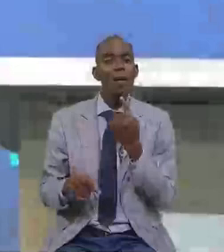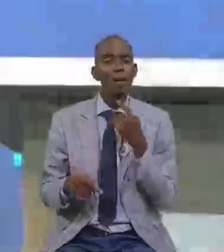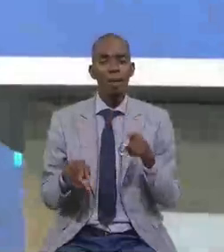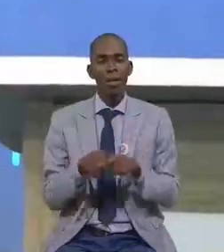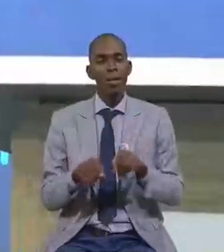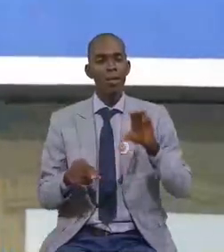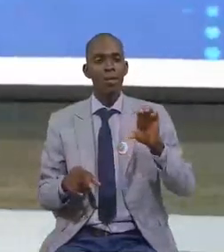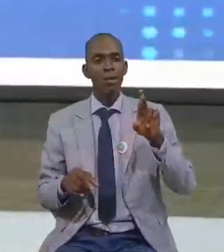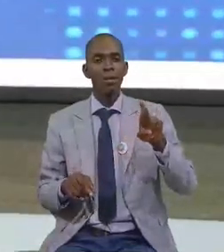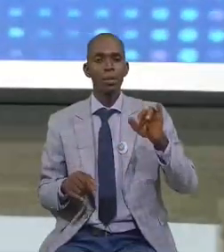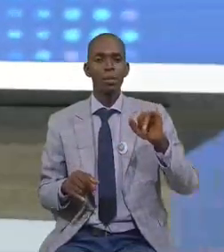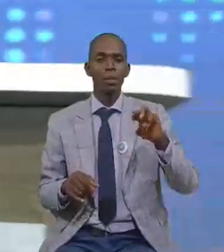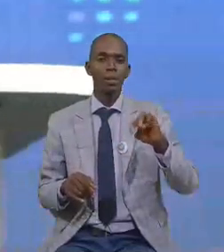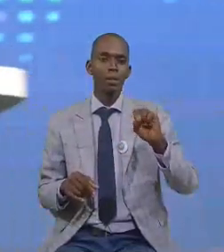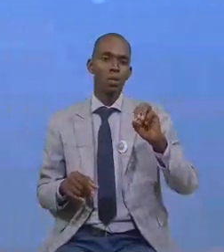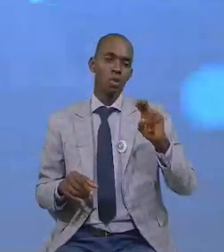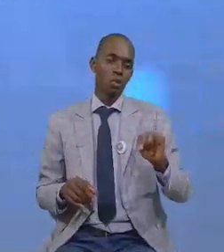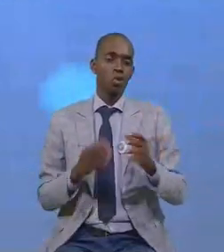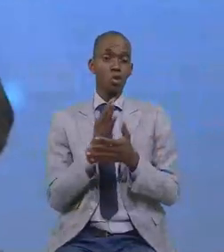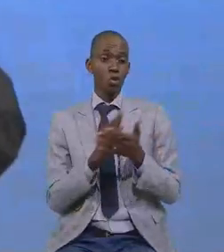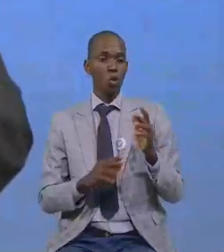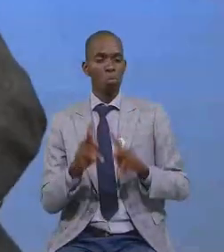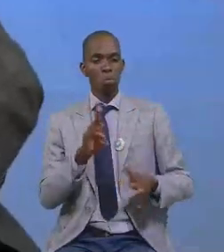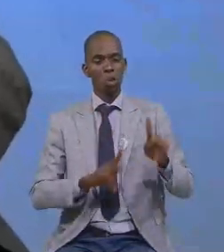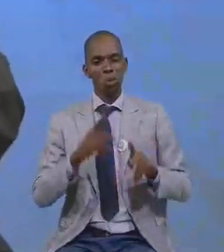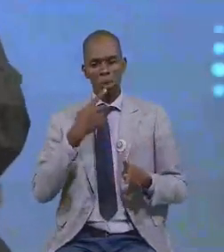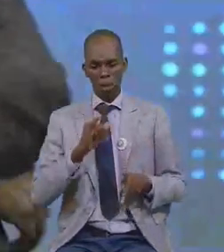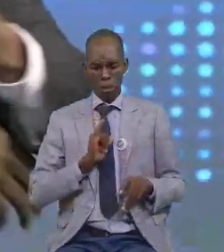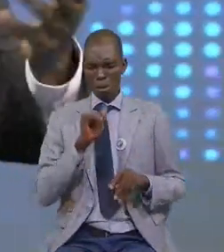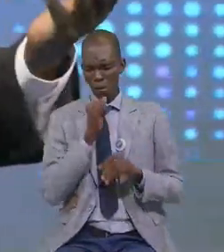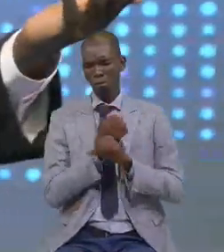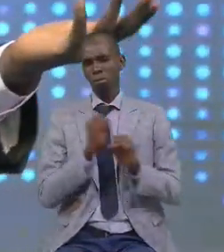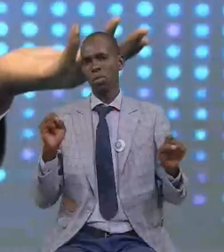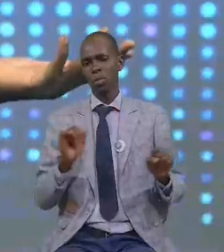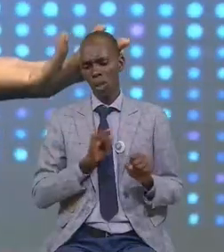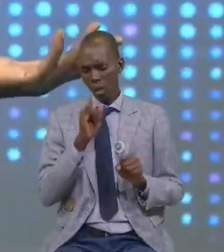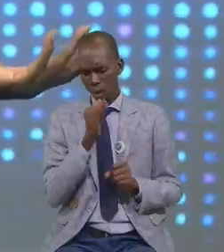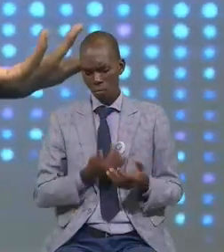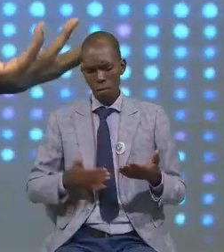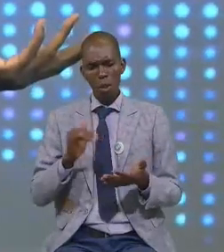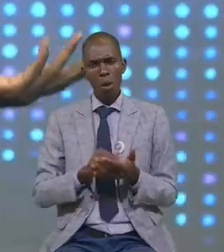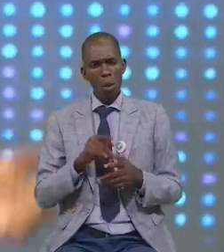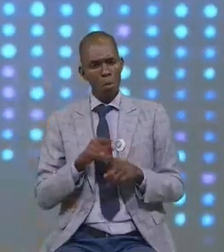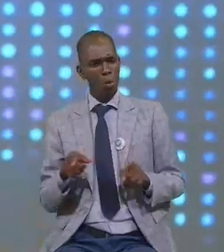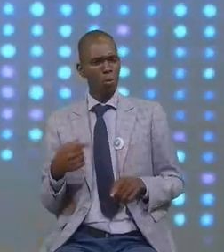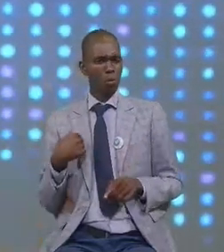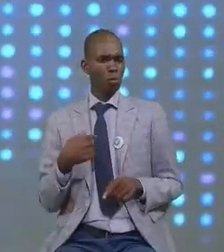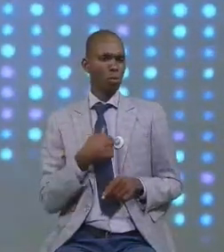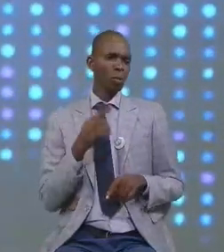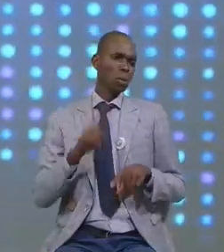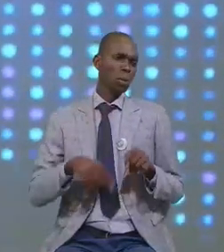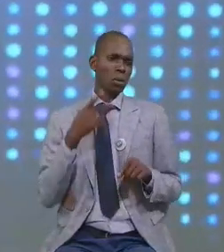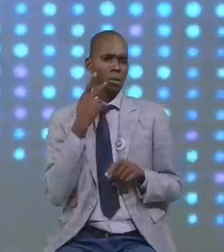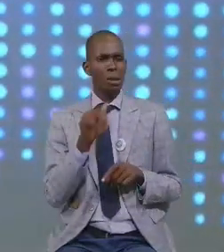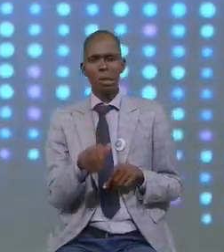cramoisi. Regardez la différence. Certains disent que je suis sauvé, je suis né de nouveau. Mais on ne peut voir